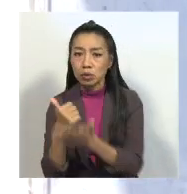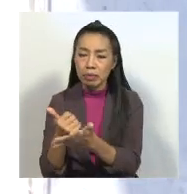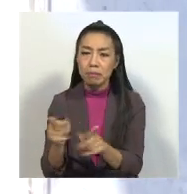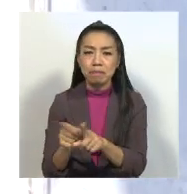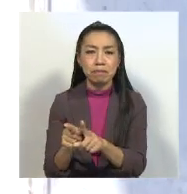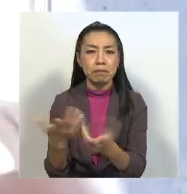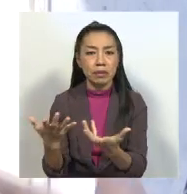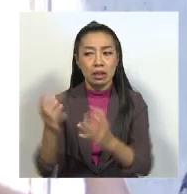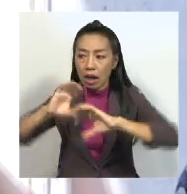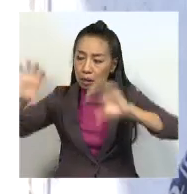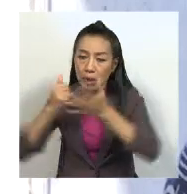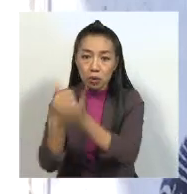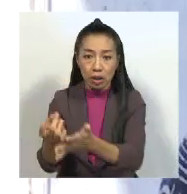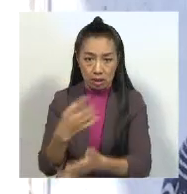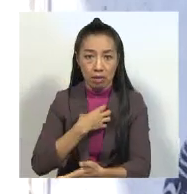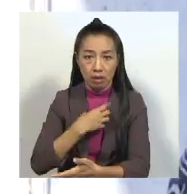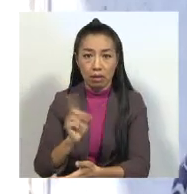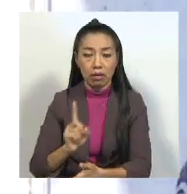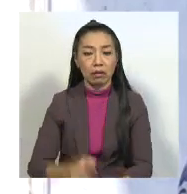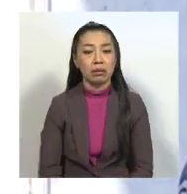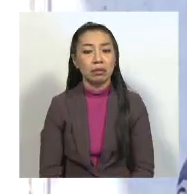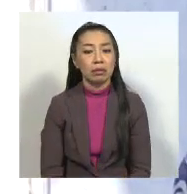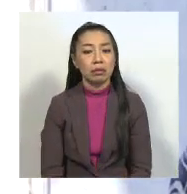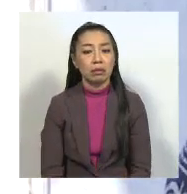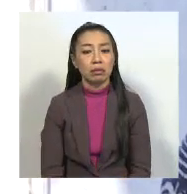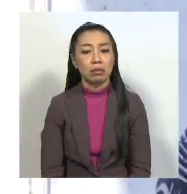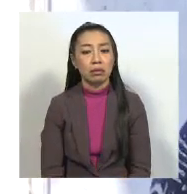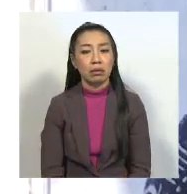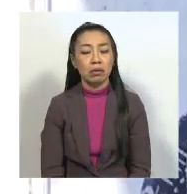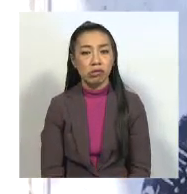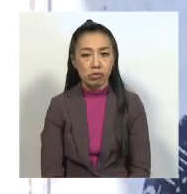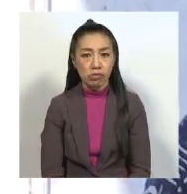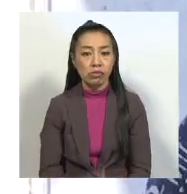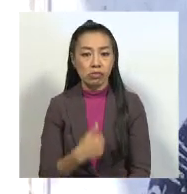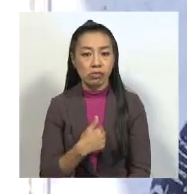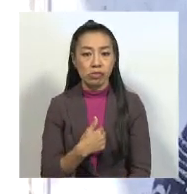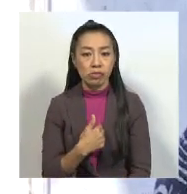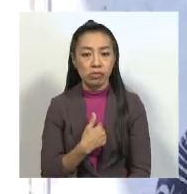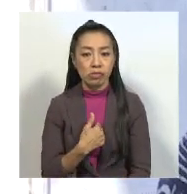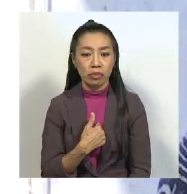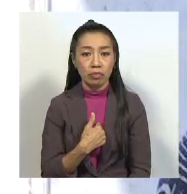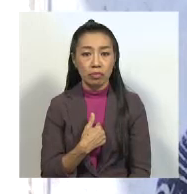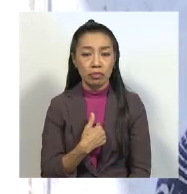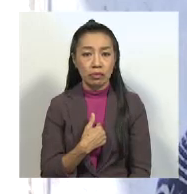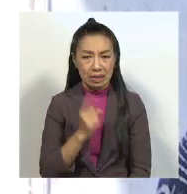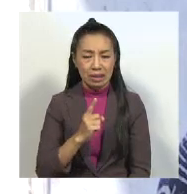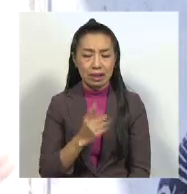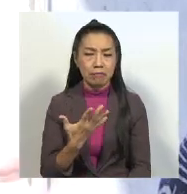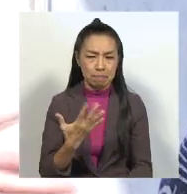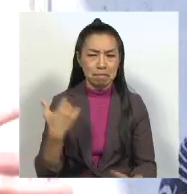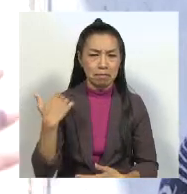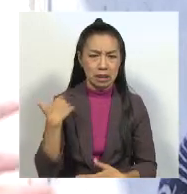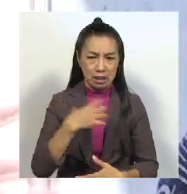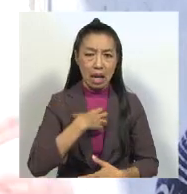าจะเป็นภาครัฐเองที่อยากให้เข้ามาช่วยไหม อ๋อคือถ้าจะพูดไปมันก็จะมีพว